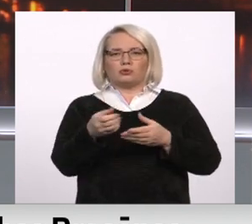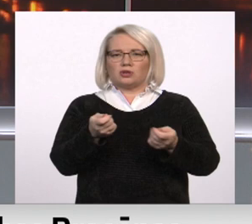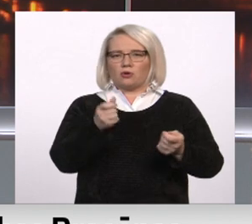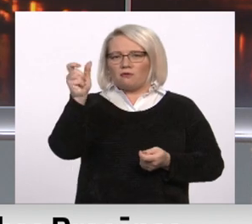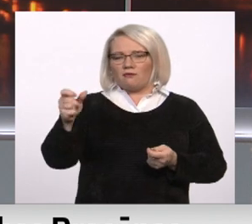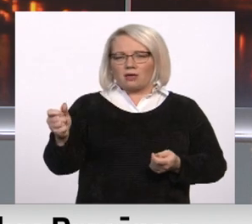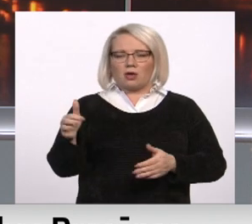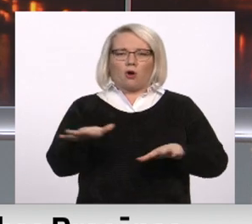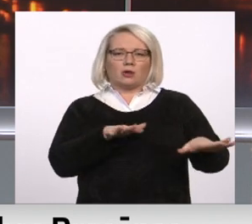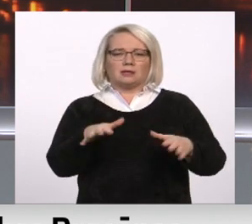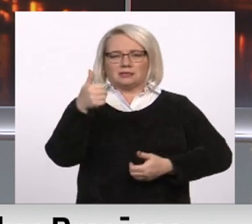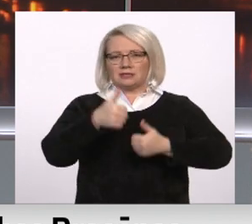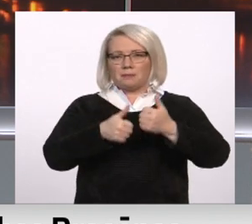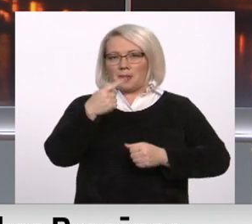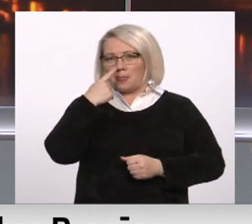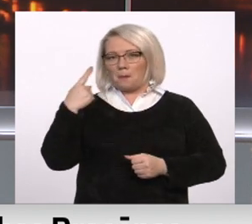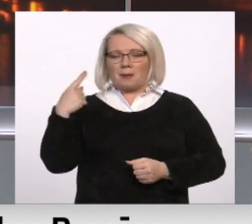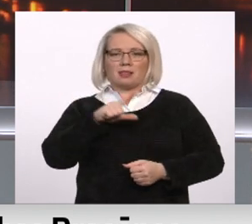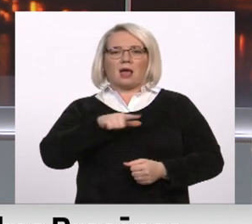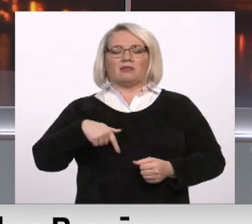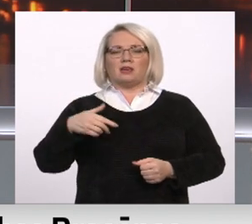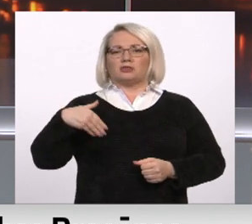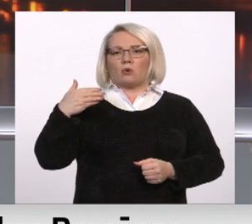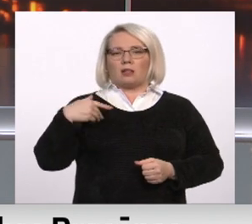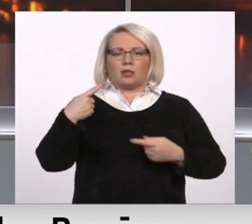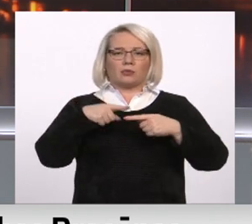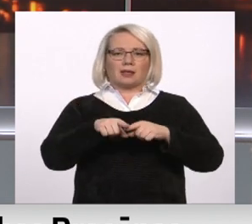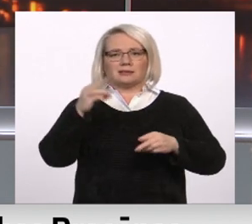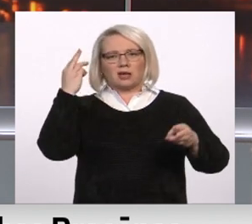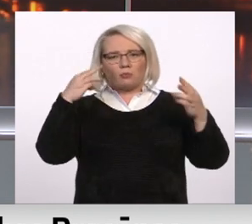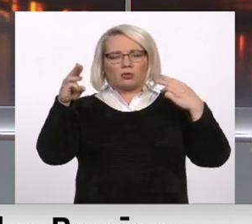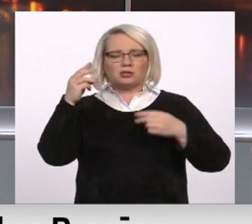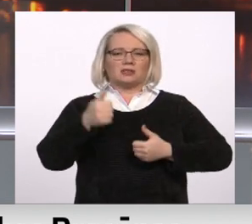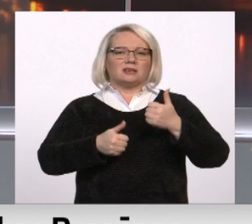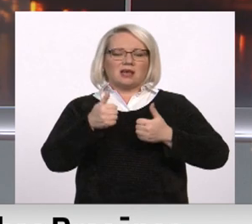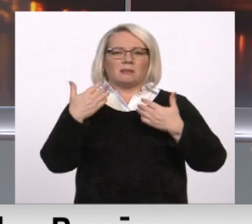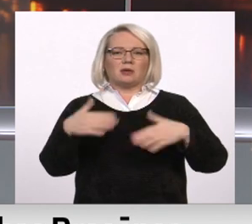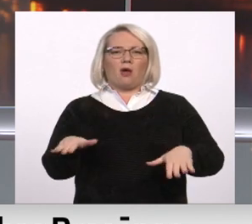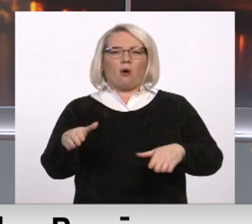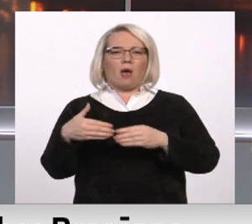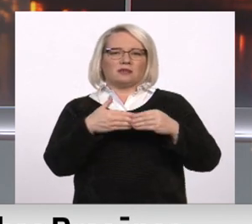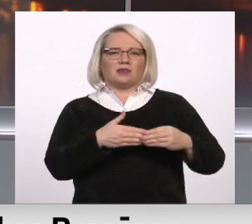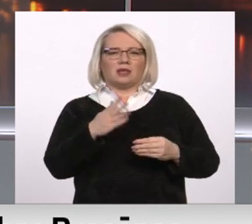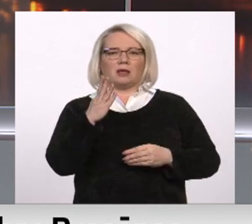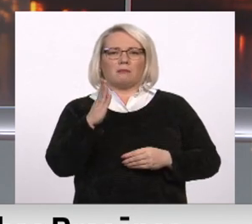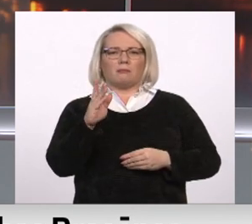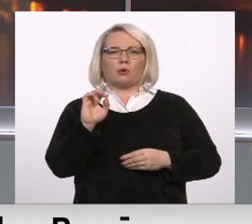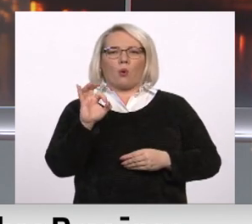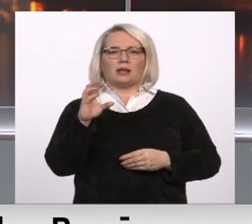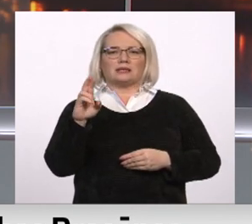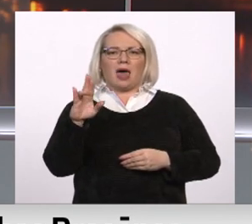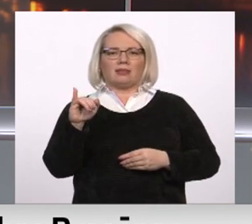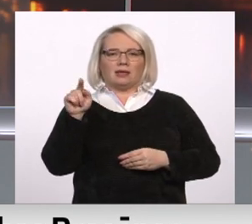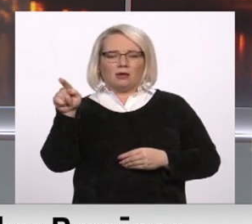dažādas sacensības. Un nu pat Latvijas skolēnu tehniskās modelēšanas sacensības aizvadītas Brocēnos, kur piedalījās dalībnieki no visas